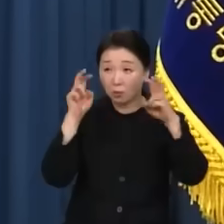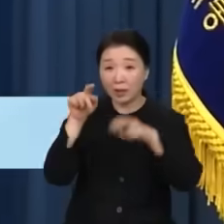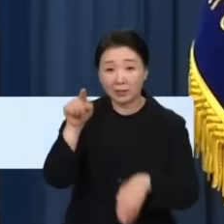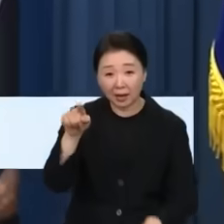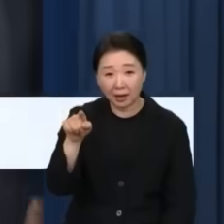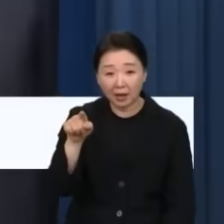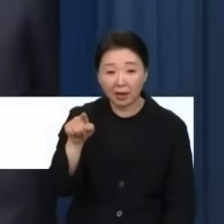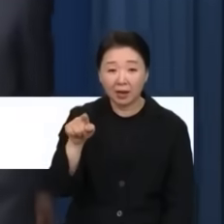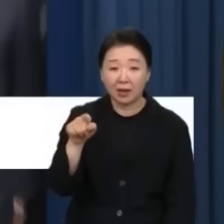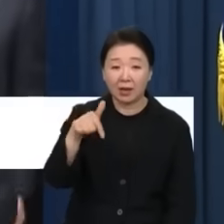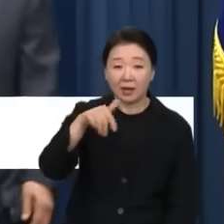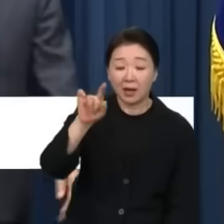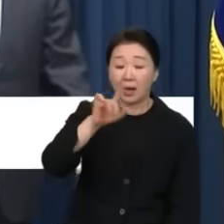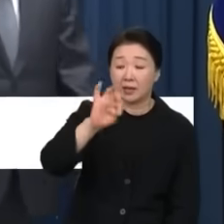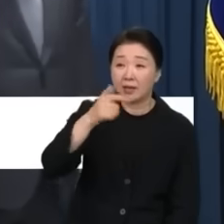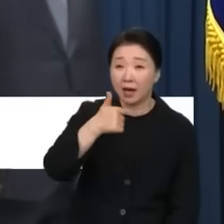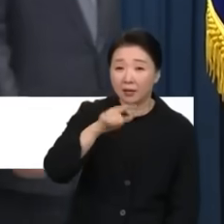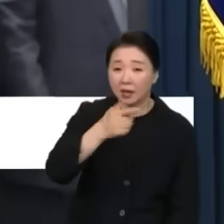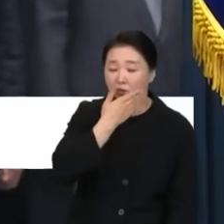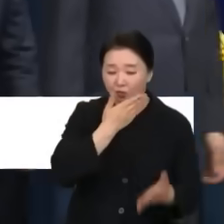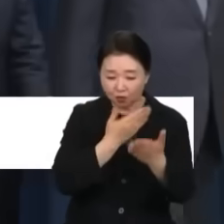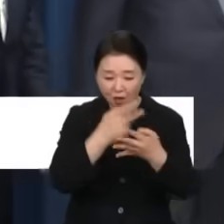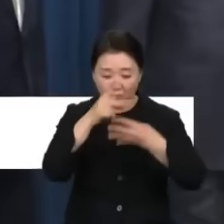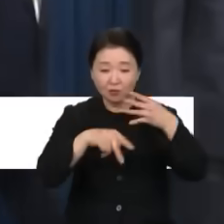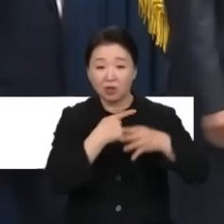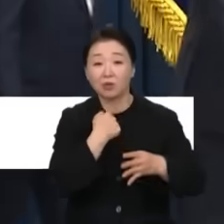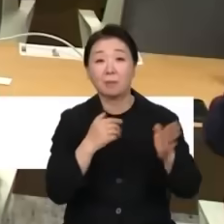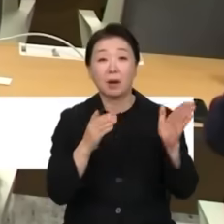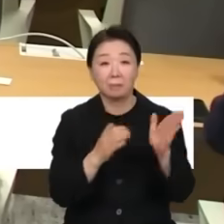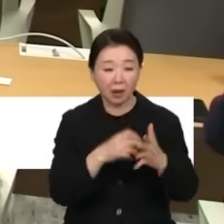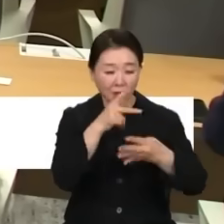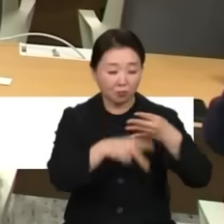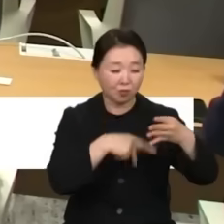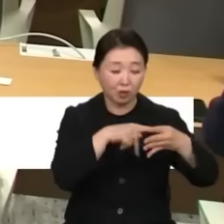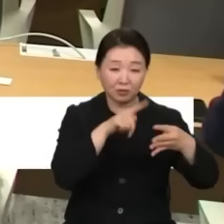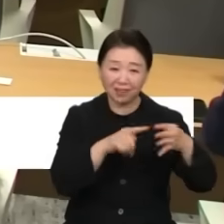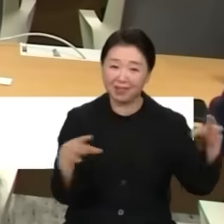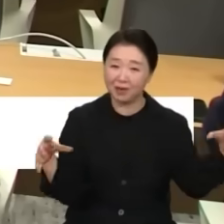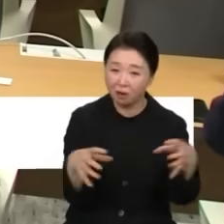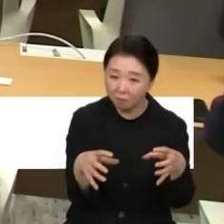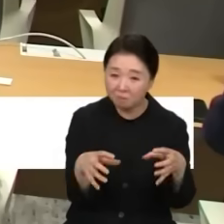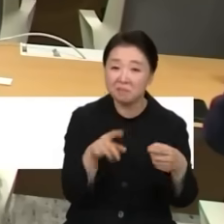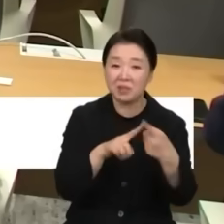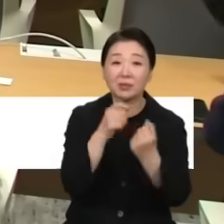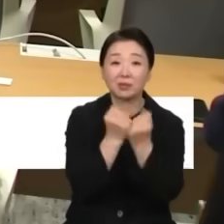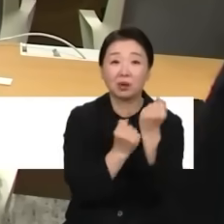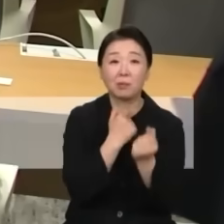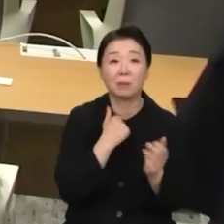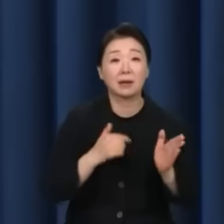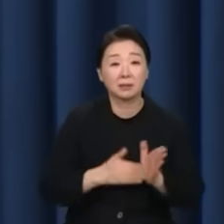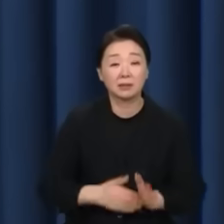가이아나 등 주요 프로젝트를 수행해왔고 프로젝트 단위로 협업하는라고 명하기도